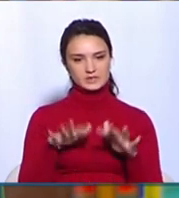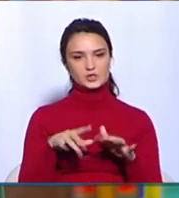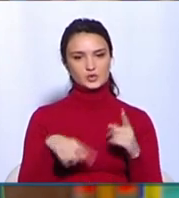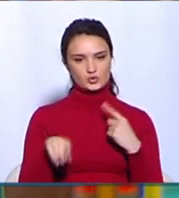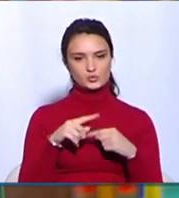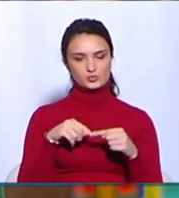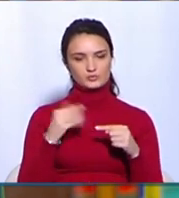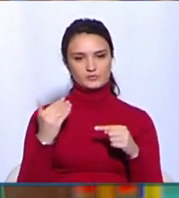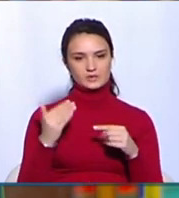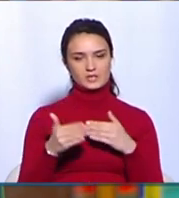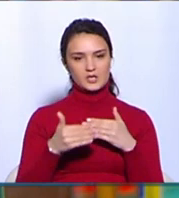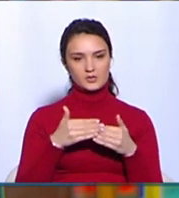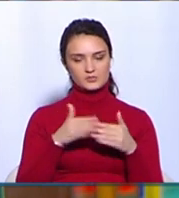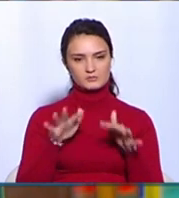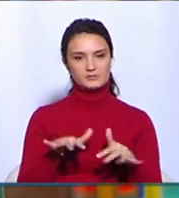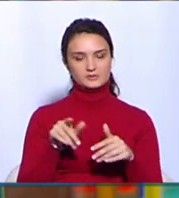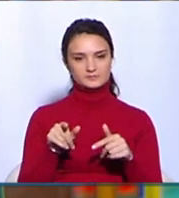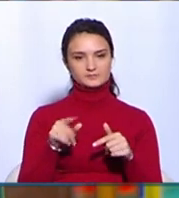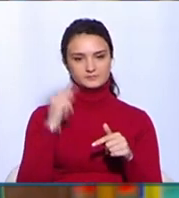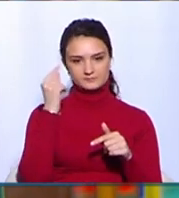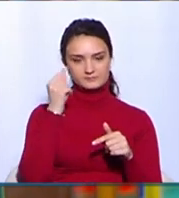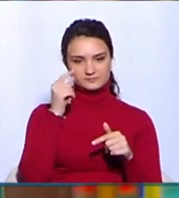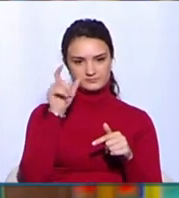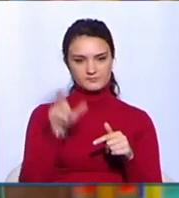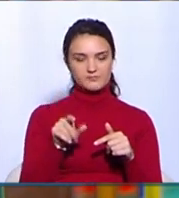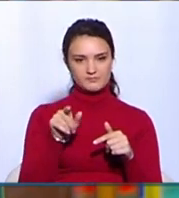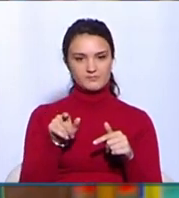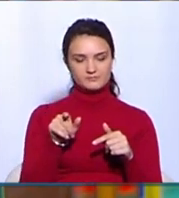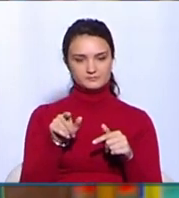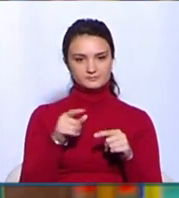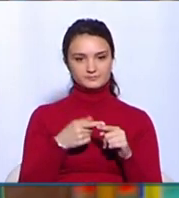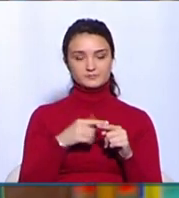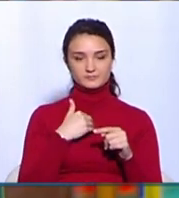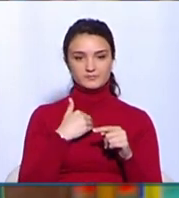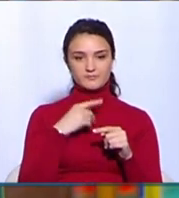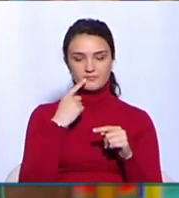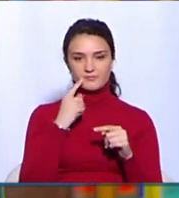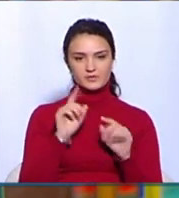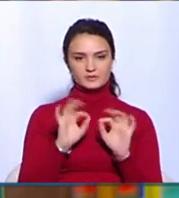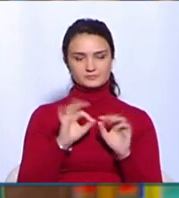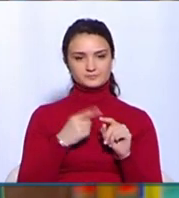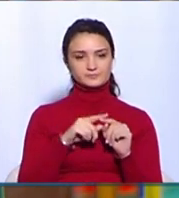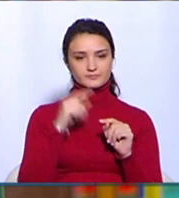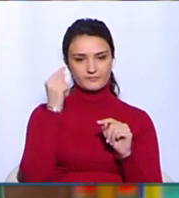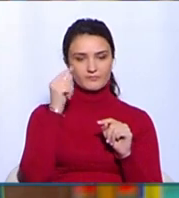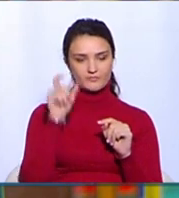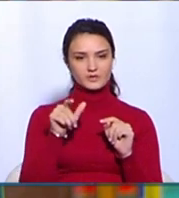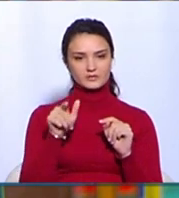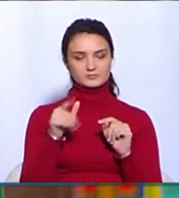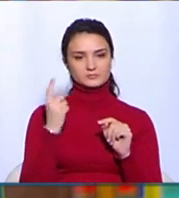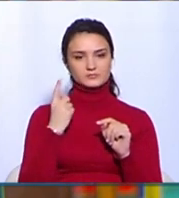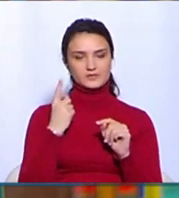ტერიტორიული პრინციპით თქვენთან ახლონდებარე ფსიქიატრიულ დისპანსერს და აქვე მინდა ვთქვა, რომ ამ ფსიქიატრიულ